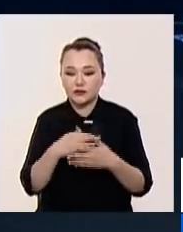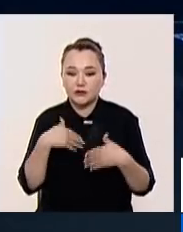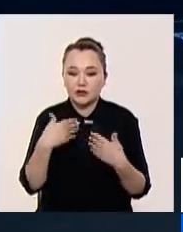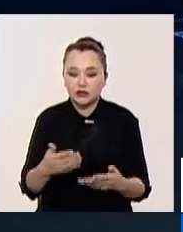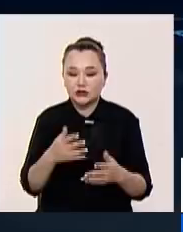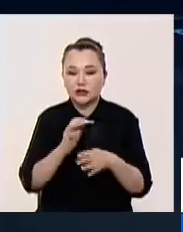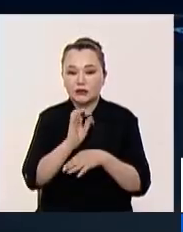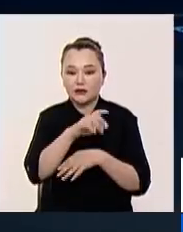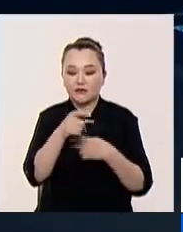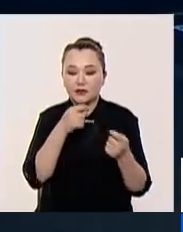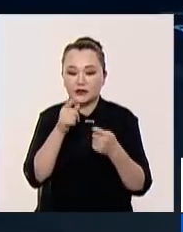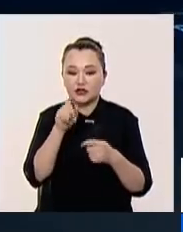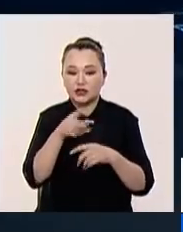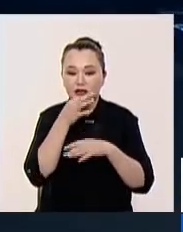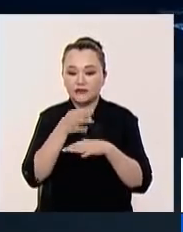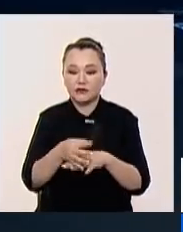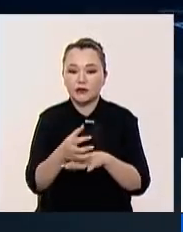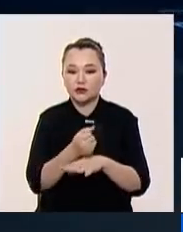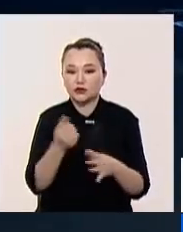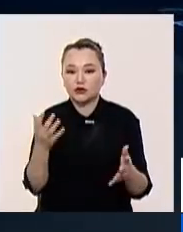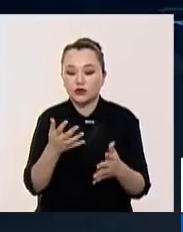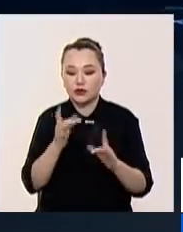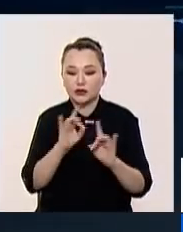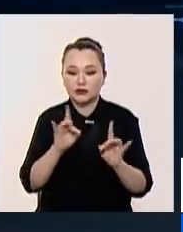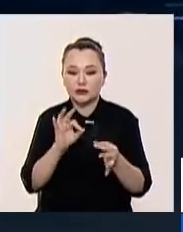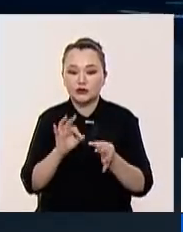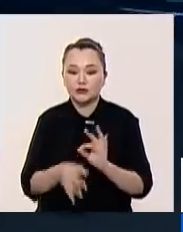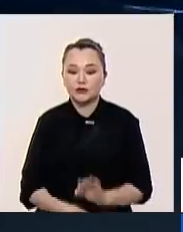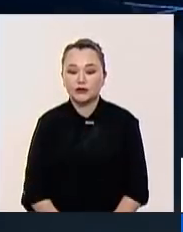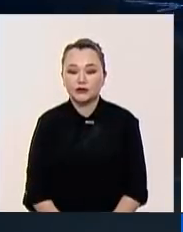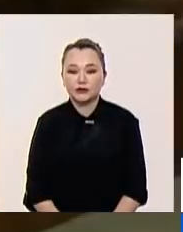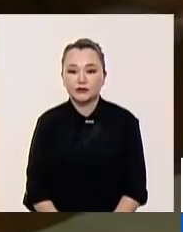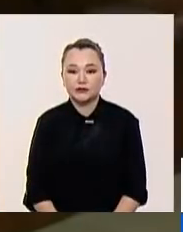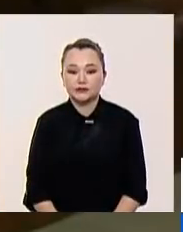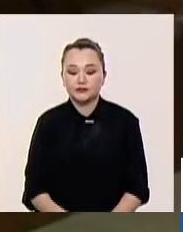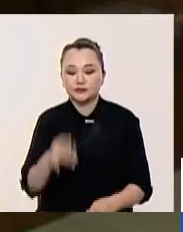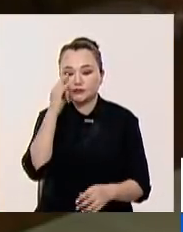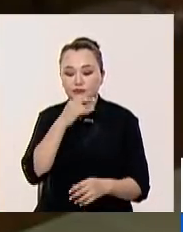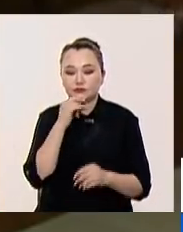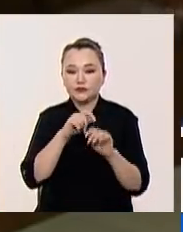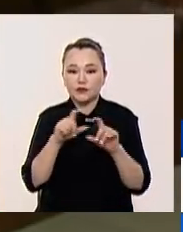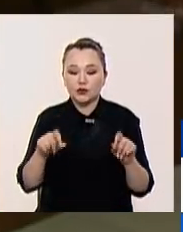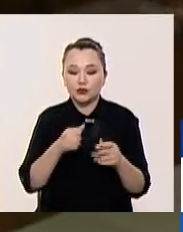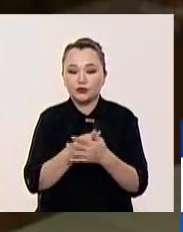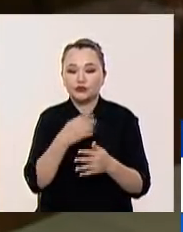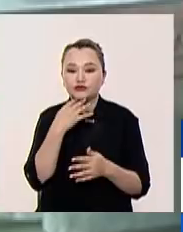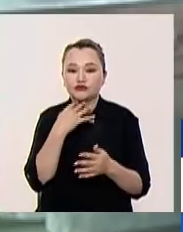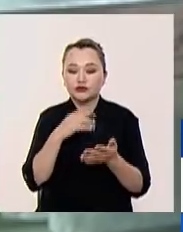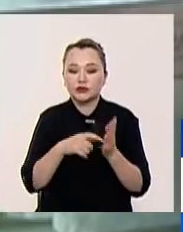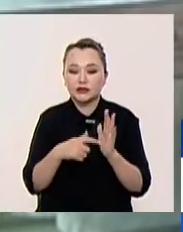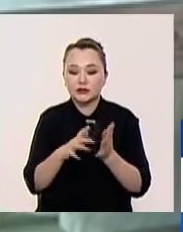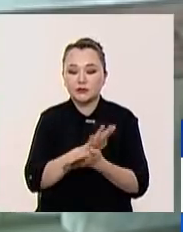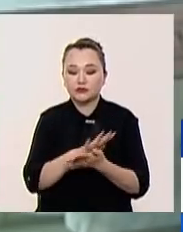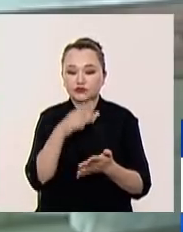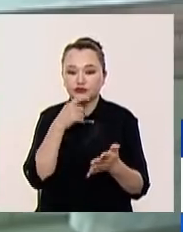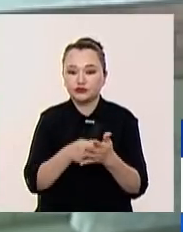правительство и даже получила ответ. Какой? Расскажет Джамал Габдуллина. Казахстанские школьники до 4 класса питаются